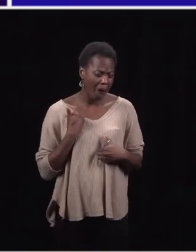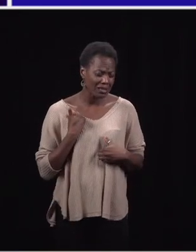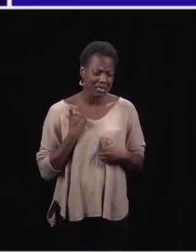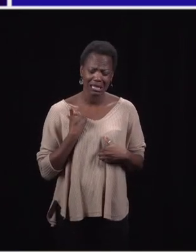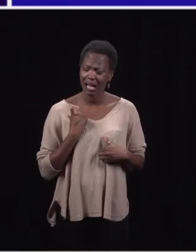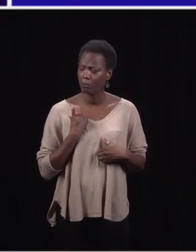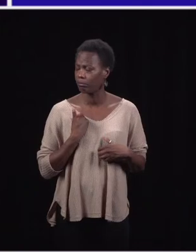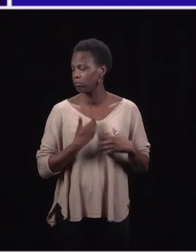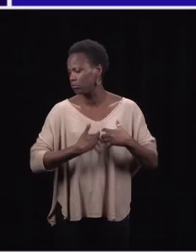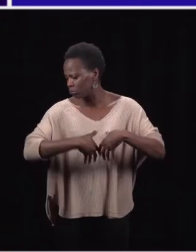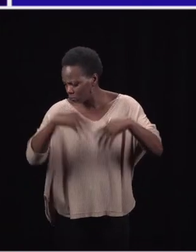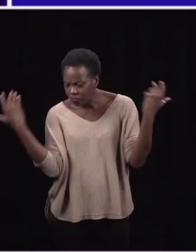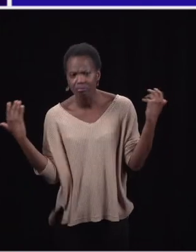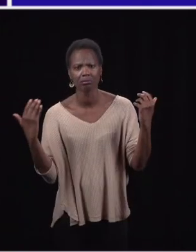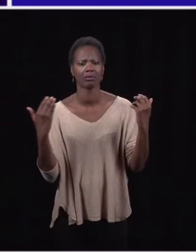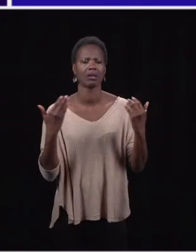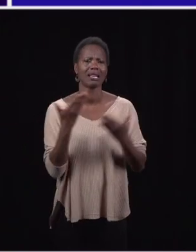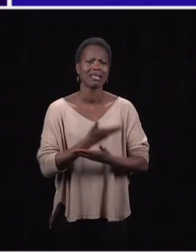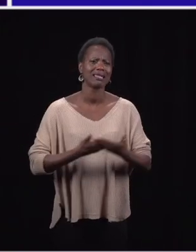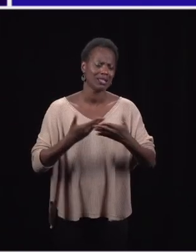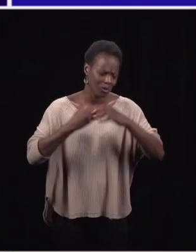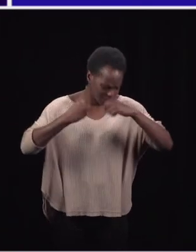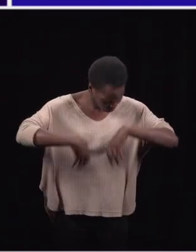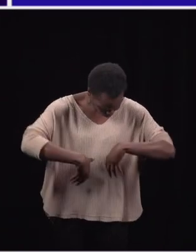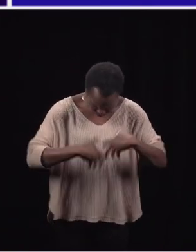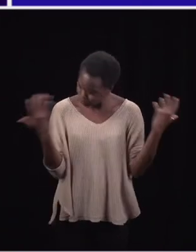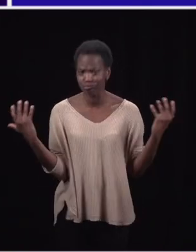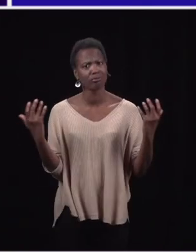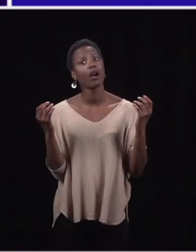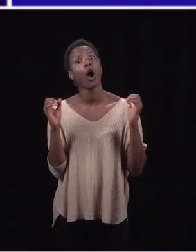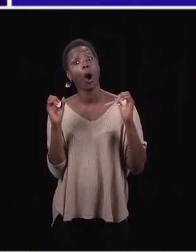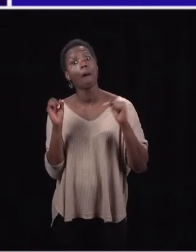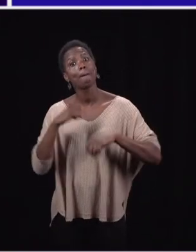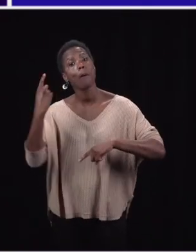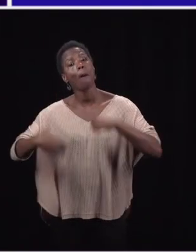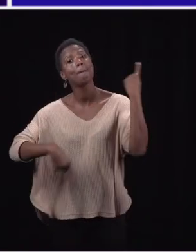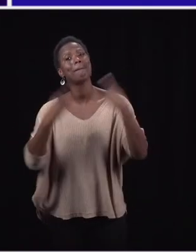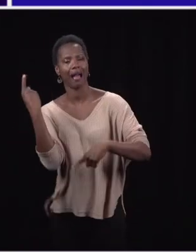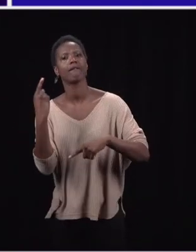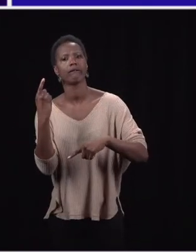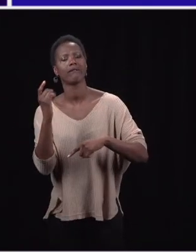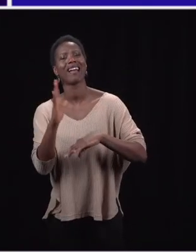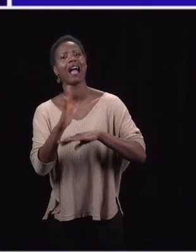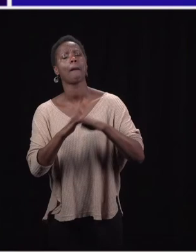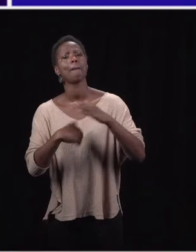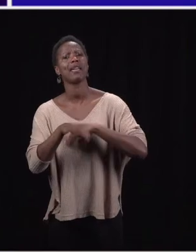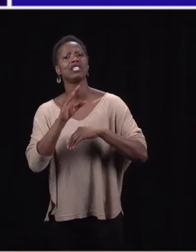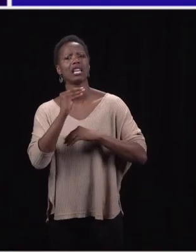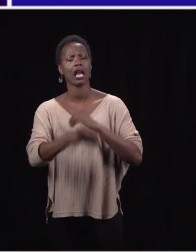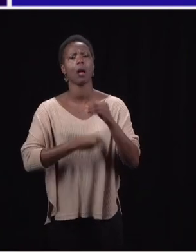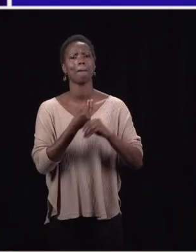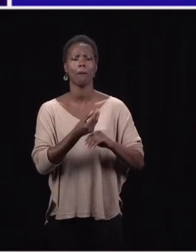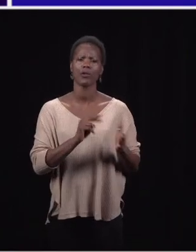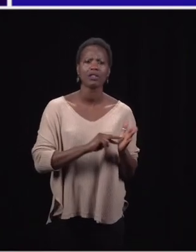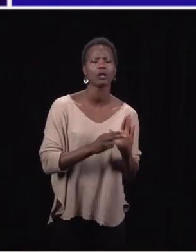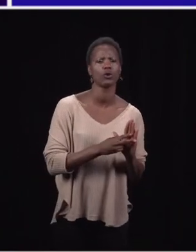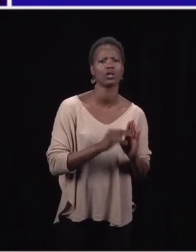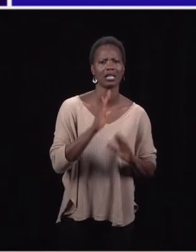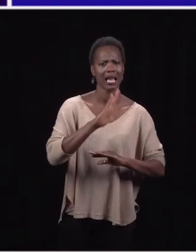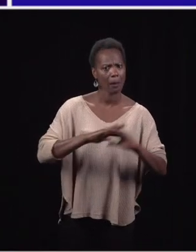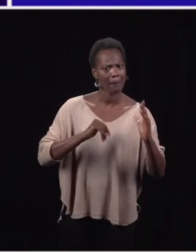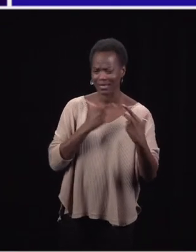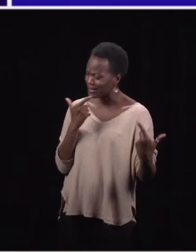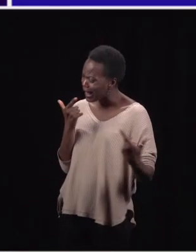sa particularité quelle qu'elle soit on peut faire un métier dans la tête on peut trouver un métier adapté et